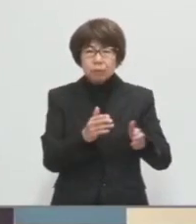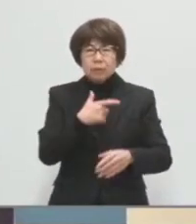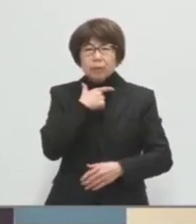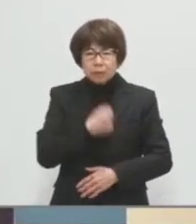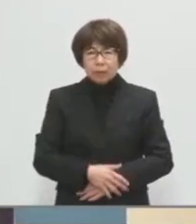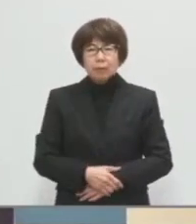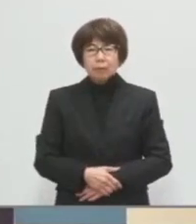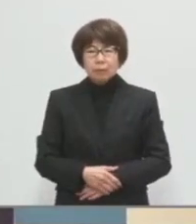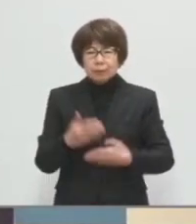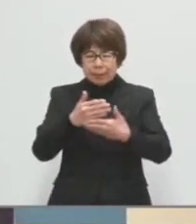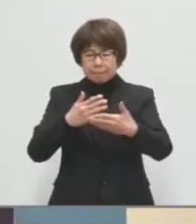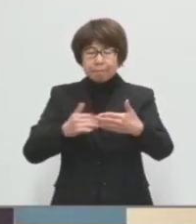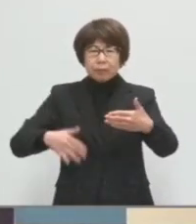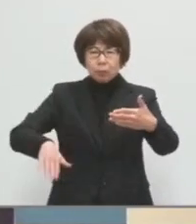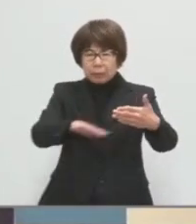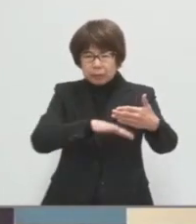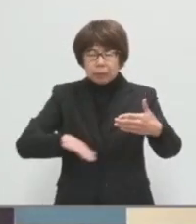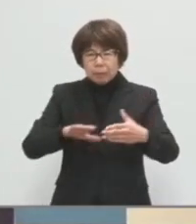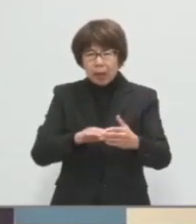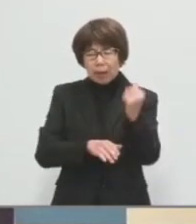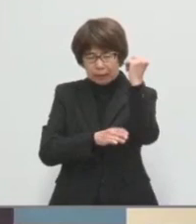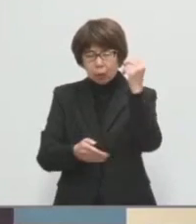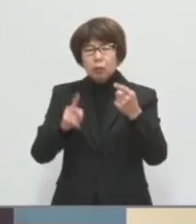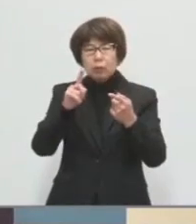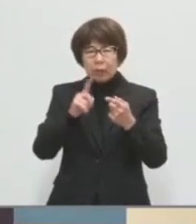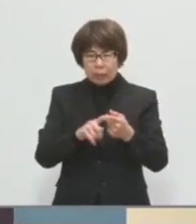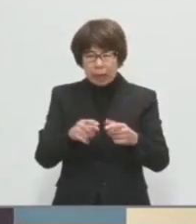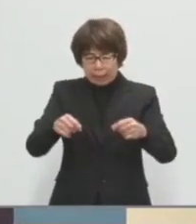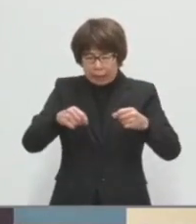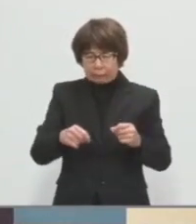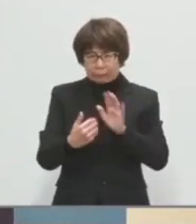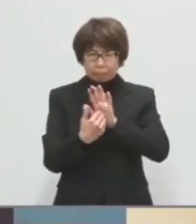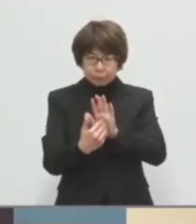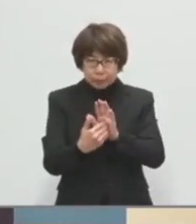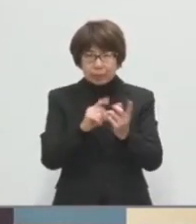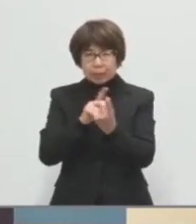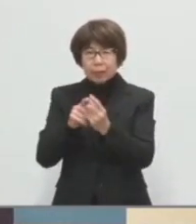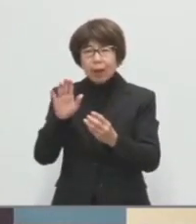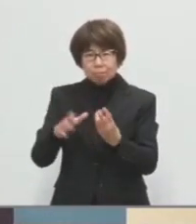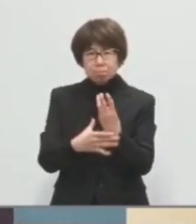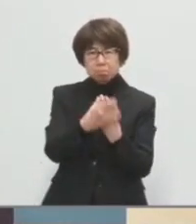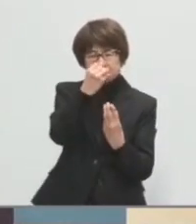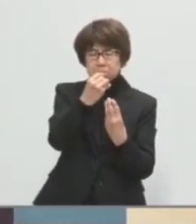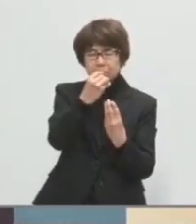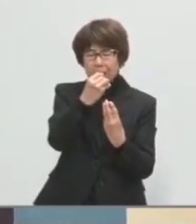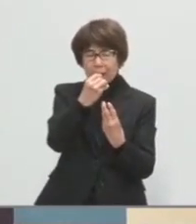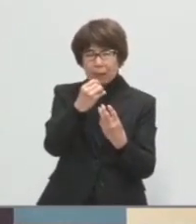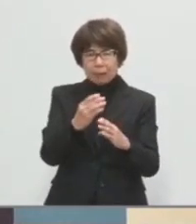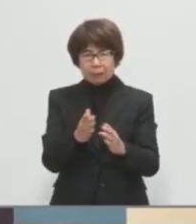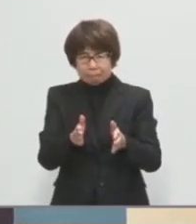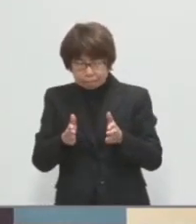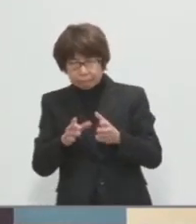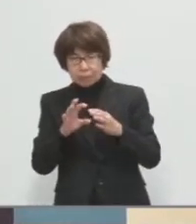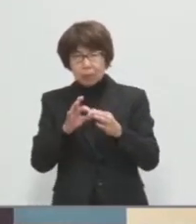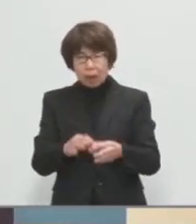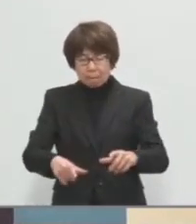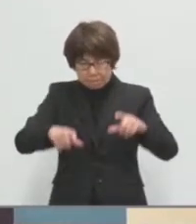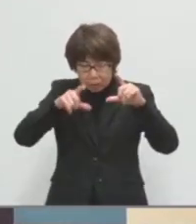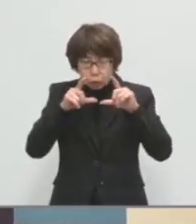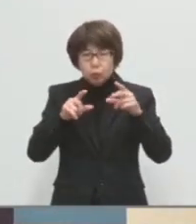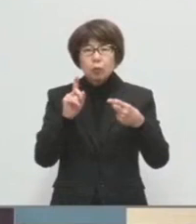引き続き基本的な感染対策がございます3つのみつを開始するとマスクを着用